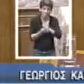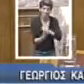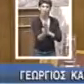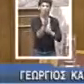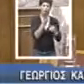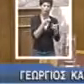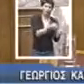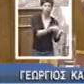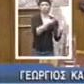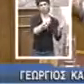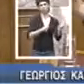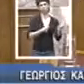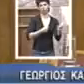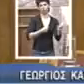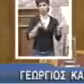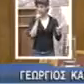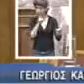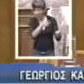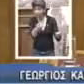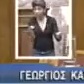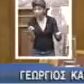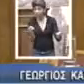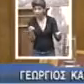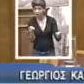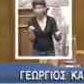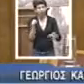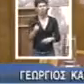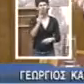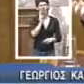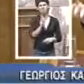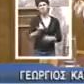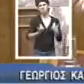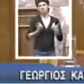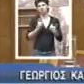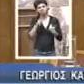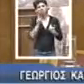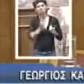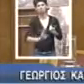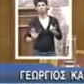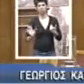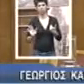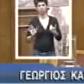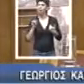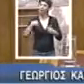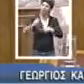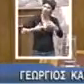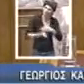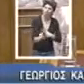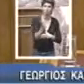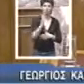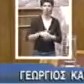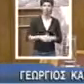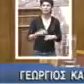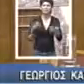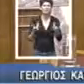τους καθηγητές. Είναι ψέματα όλα αυτά? Αυτό βλέπει ένας νέος άνθρωπος σήμερα. Αυτό ζει.